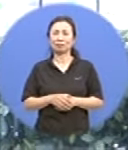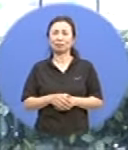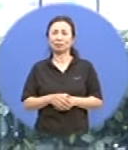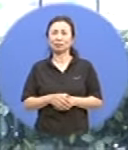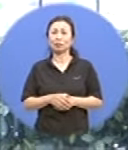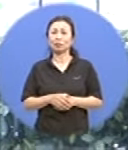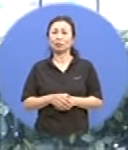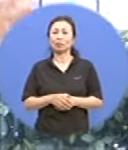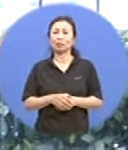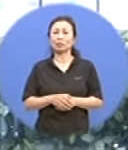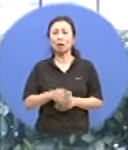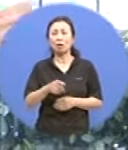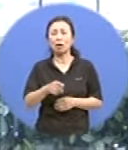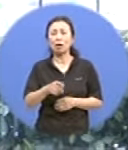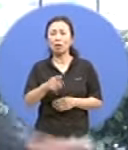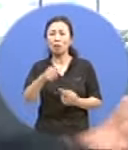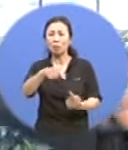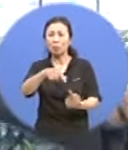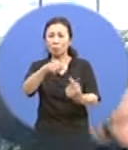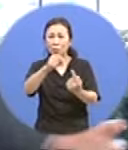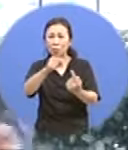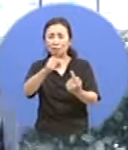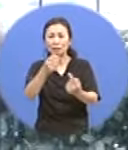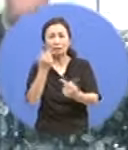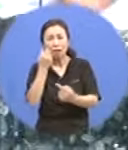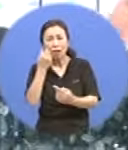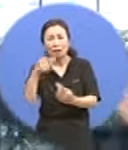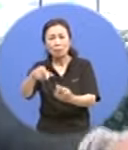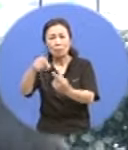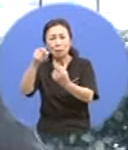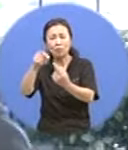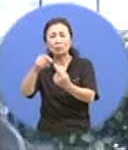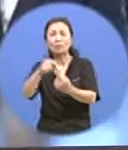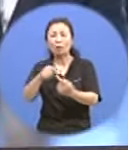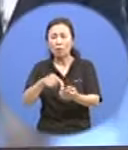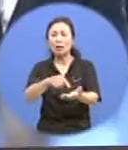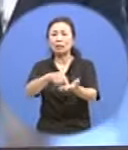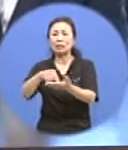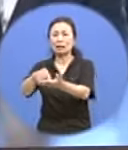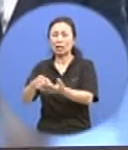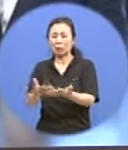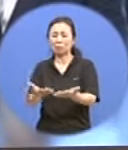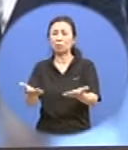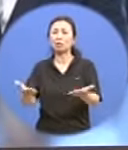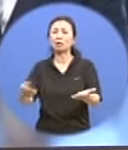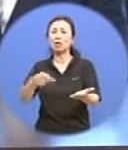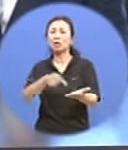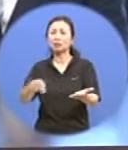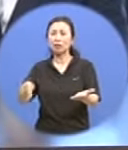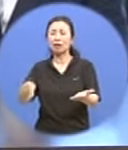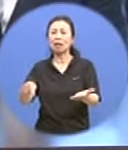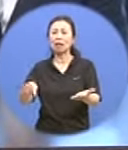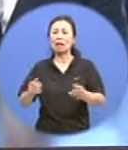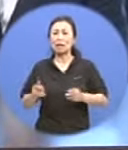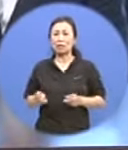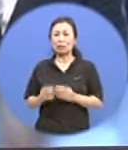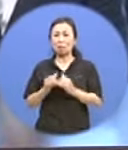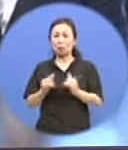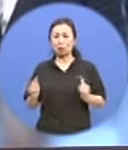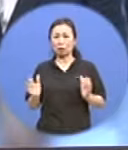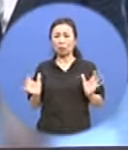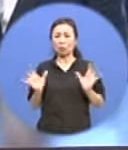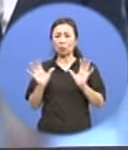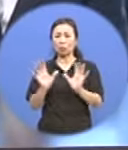か、誰にあげるべきかという申請を全部そこのテーブルに載せて、それで専門家をいっぱい集めて